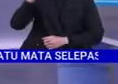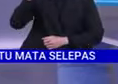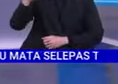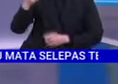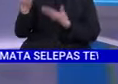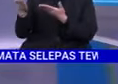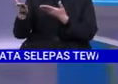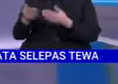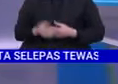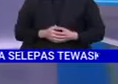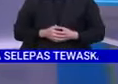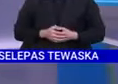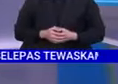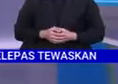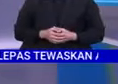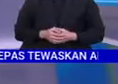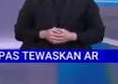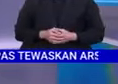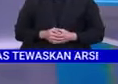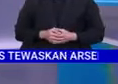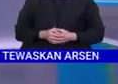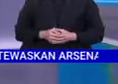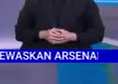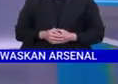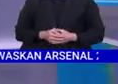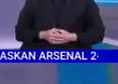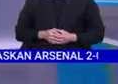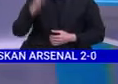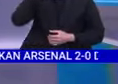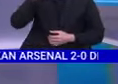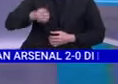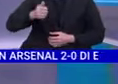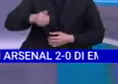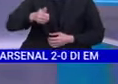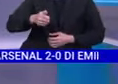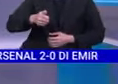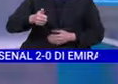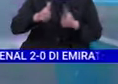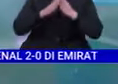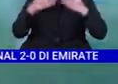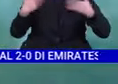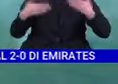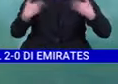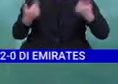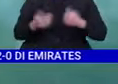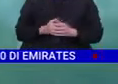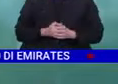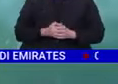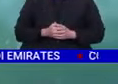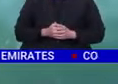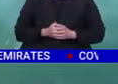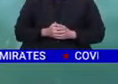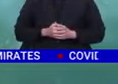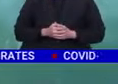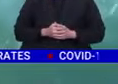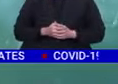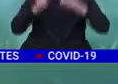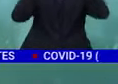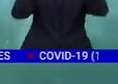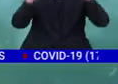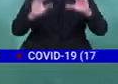noktah silakan Hai assalamualaikum dan salam sejahtera kembali bersama jabatan metologi